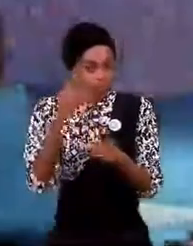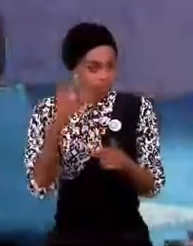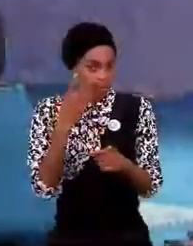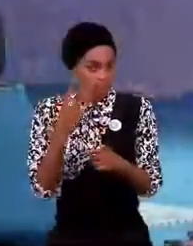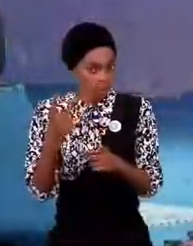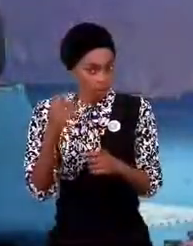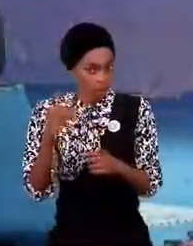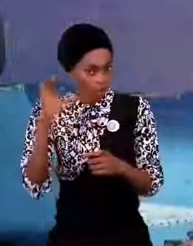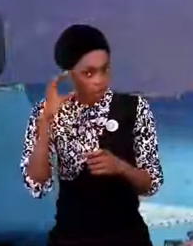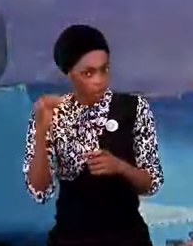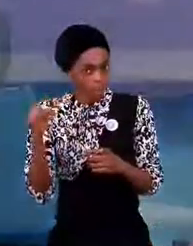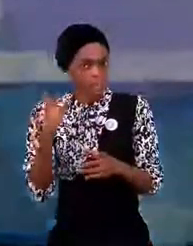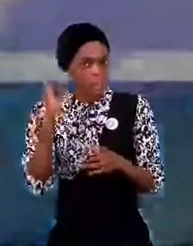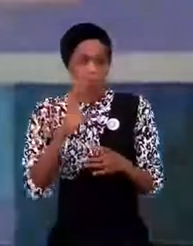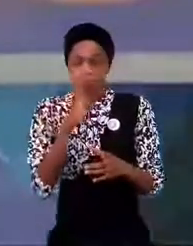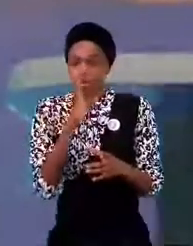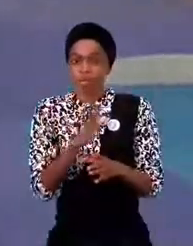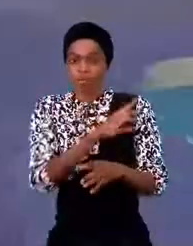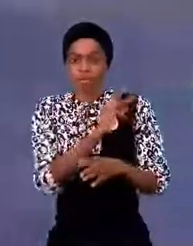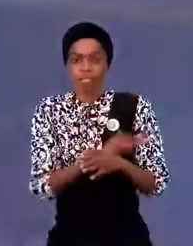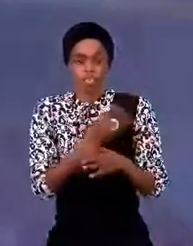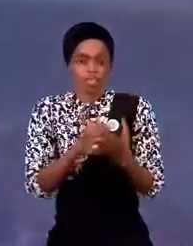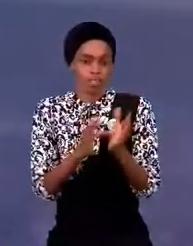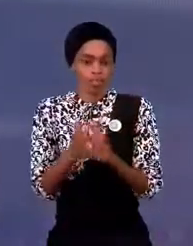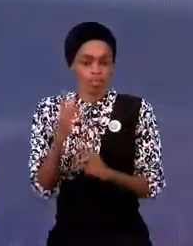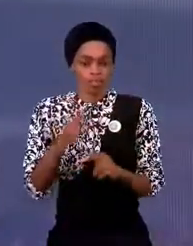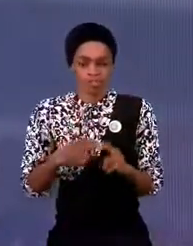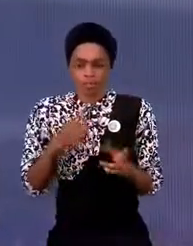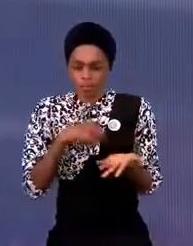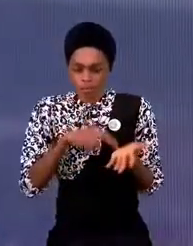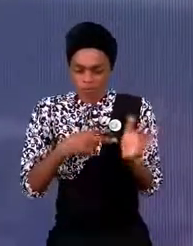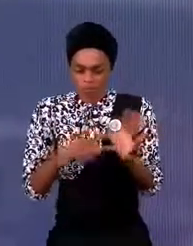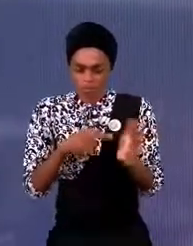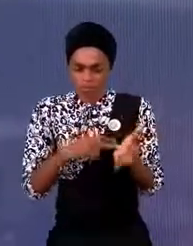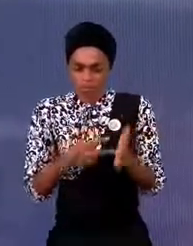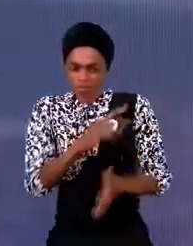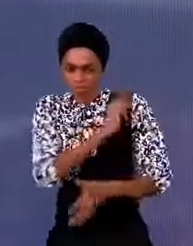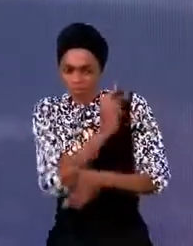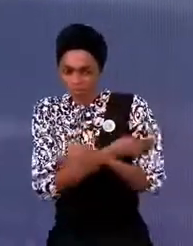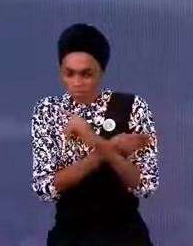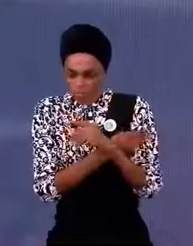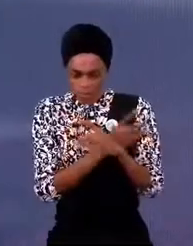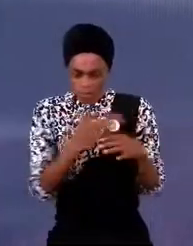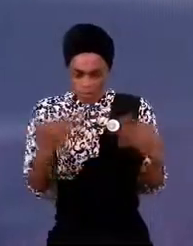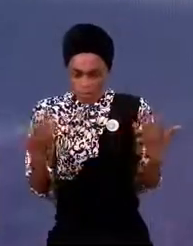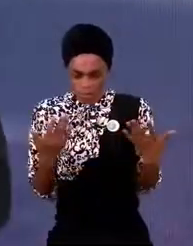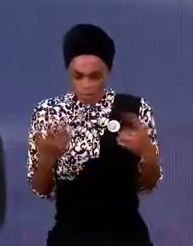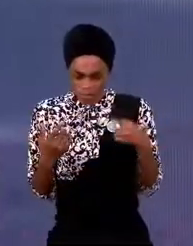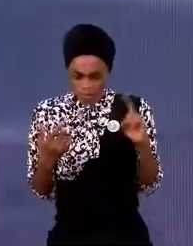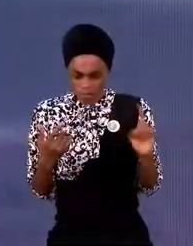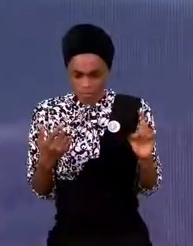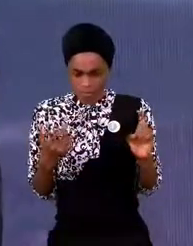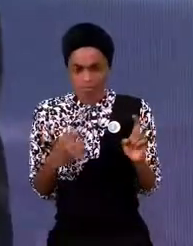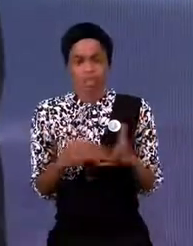Puissance, ça veut dire quoi? Quelque chose ici qu'il nous faut porter. Et toi,